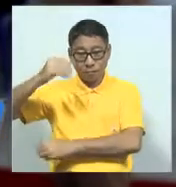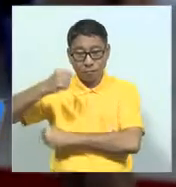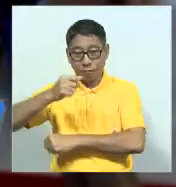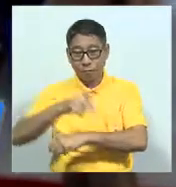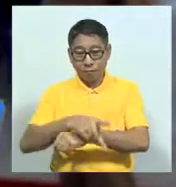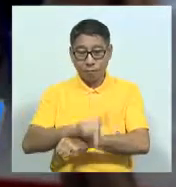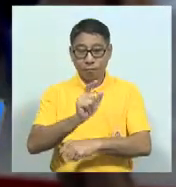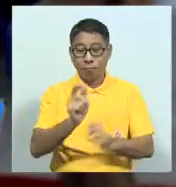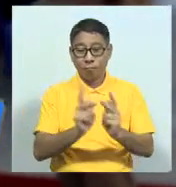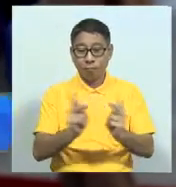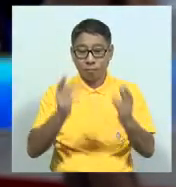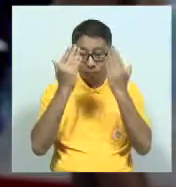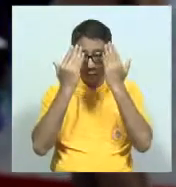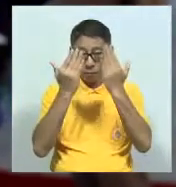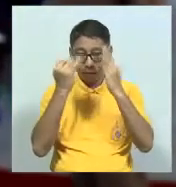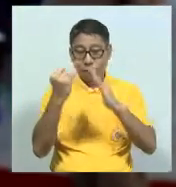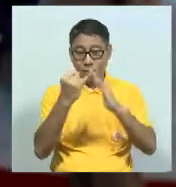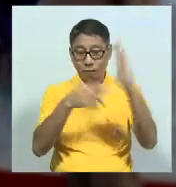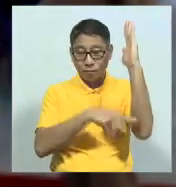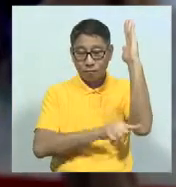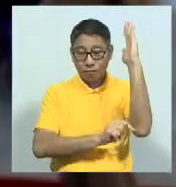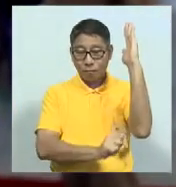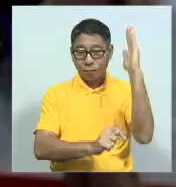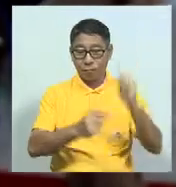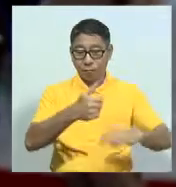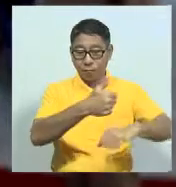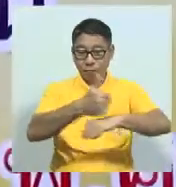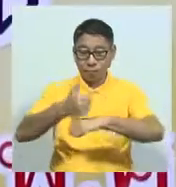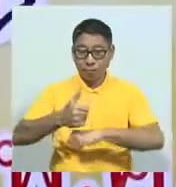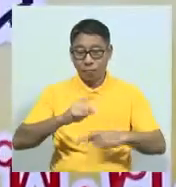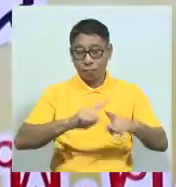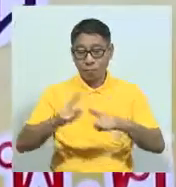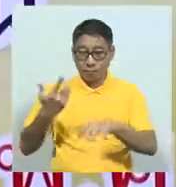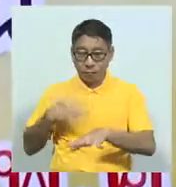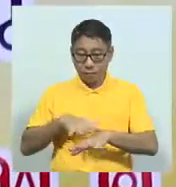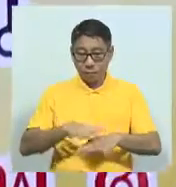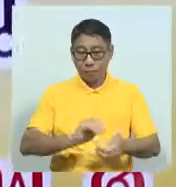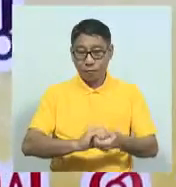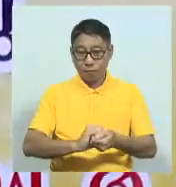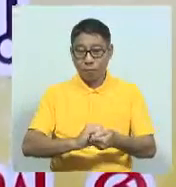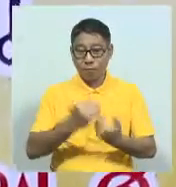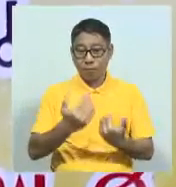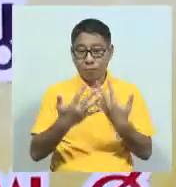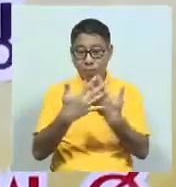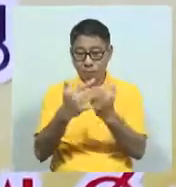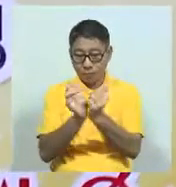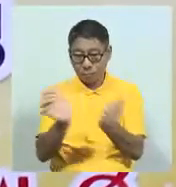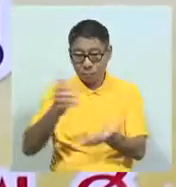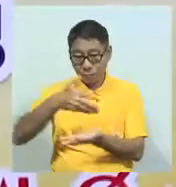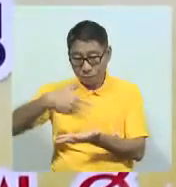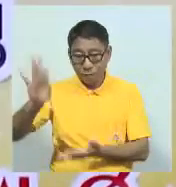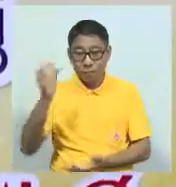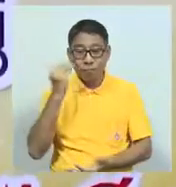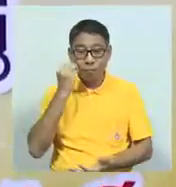ธานคณะกรรมการอิสลามประจำจังหวัดหัวหน้าส่วนราชการเข้าร่วมในพิธีค่ะมีผู้ได้รับการปล่อยตัว